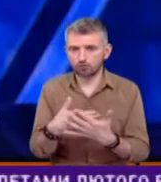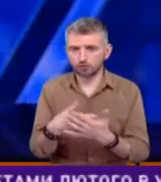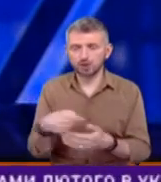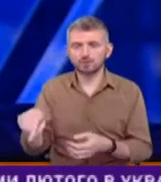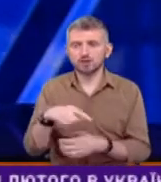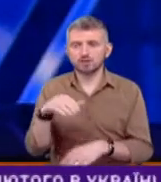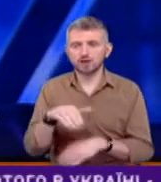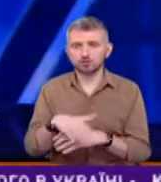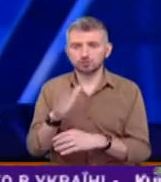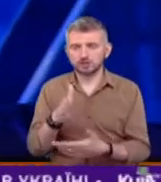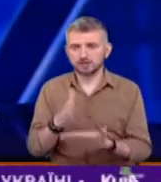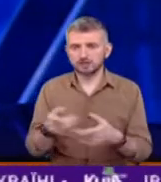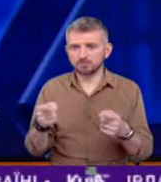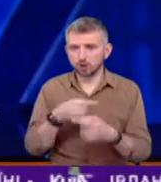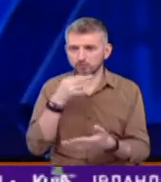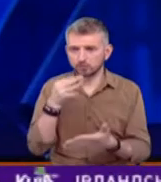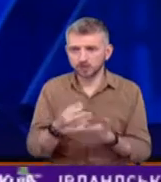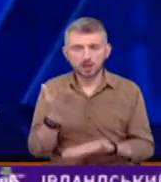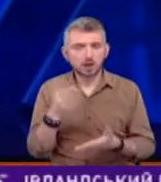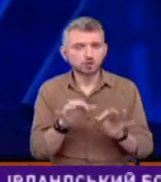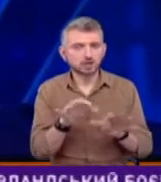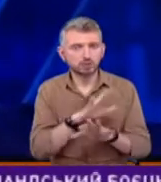вони будуть нести кримінальну відповідальність. Якщо не